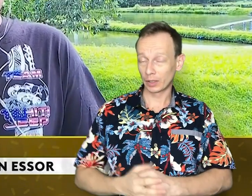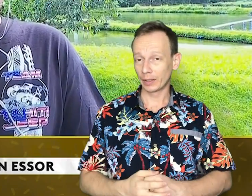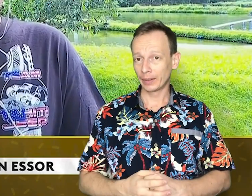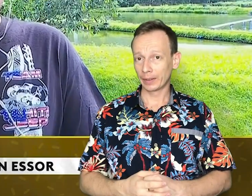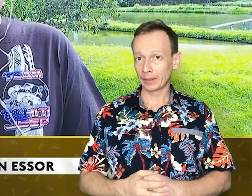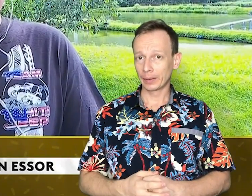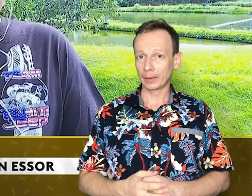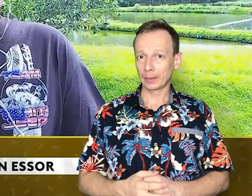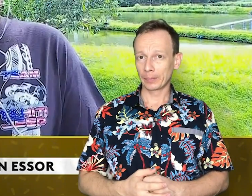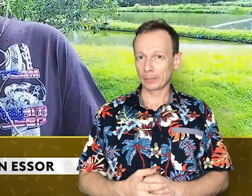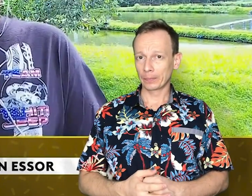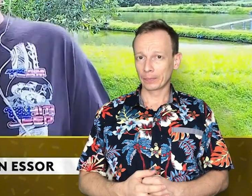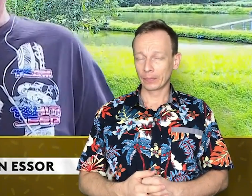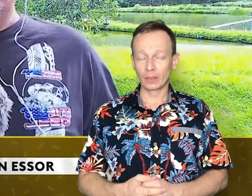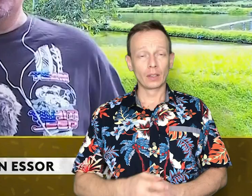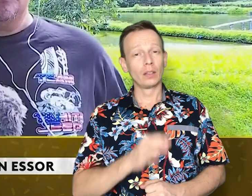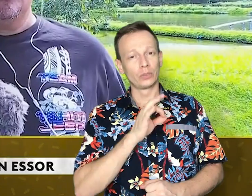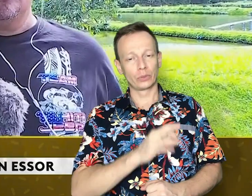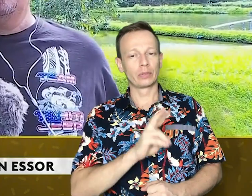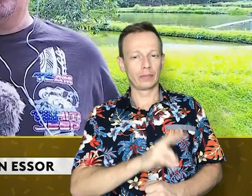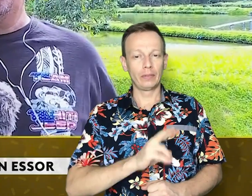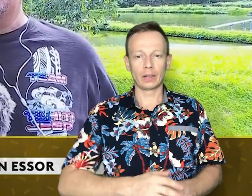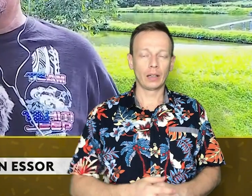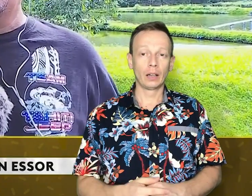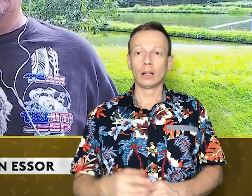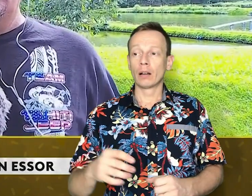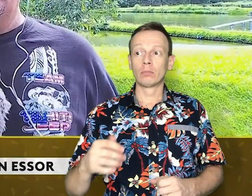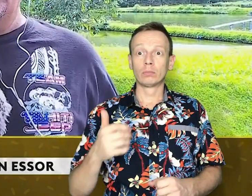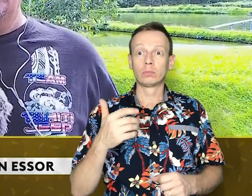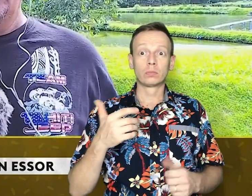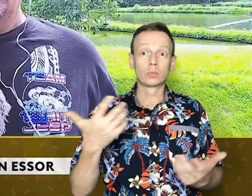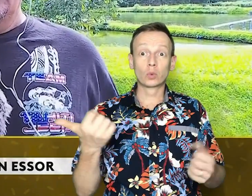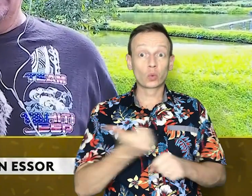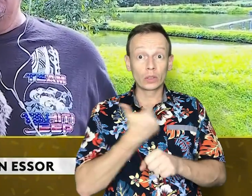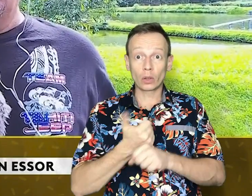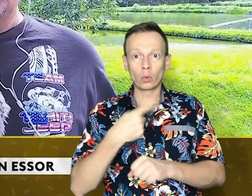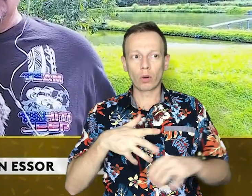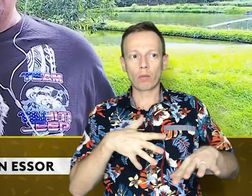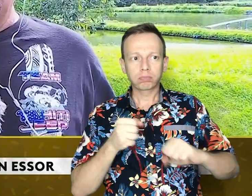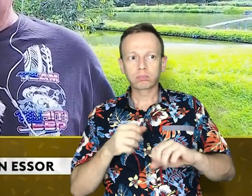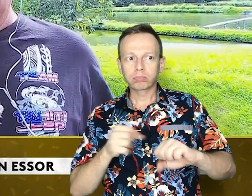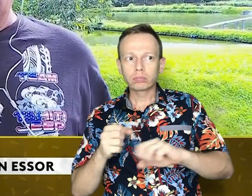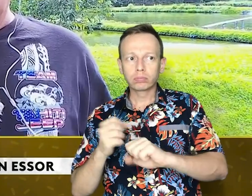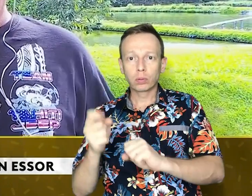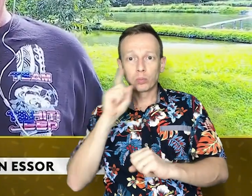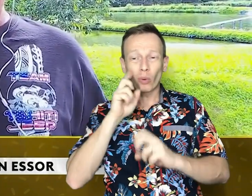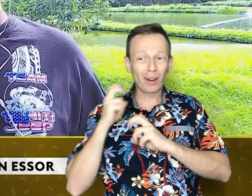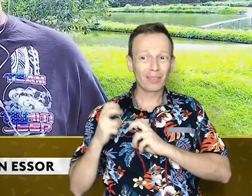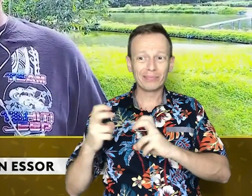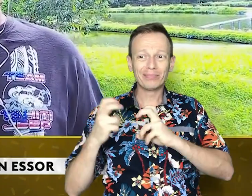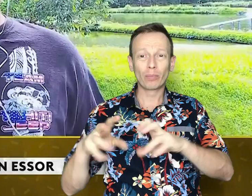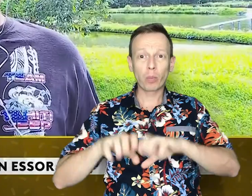Oui, justement, presque tous les ans, on fait que d'augmenter un peu la production et en même temps, on embauche